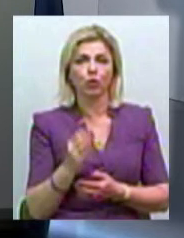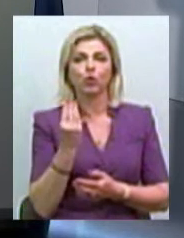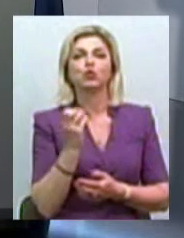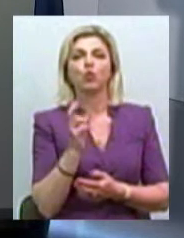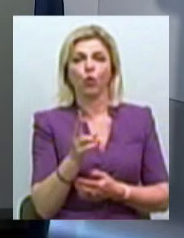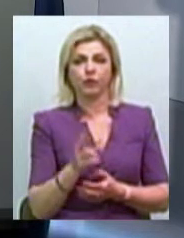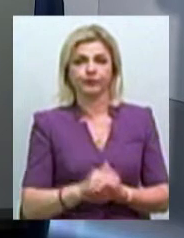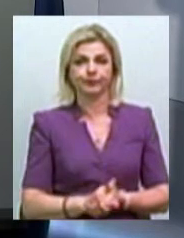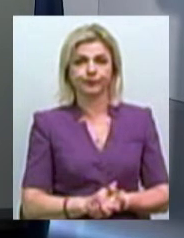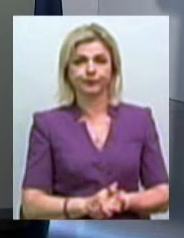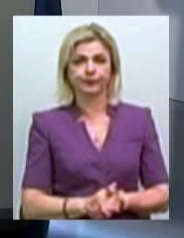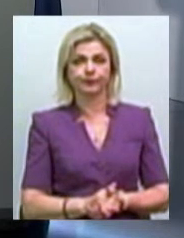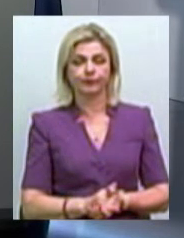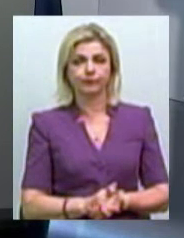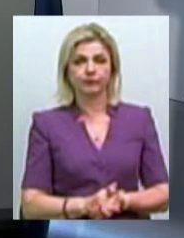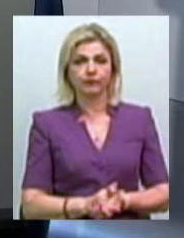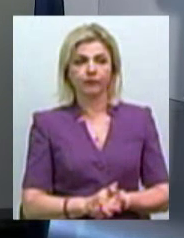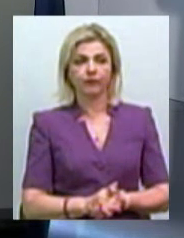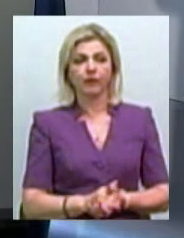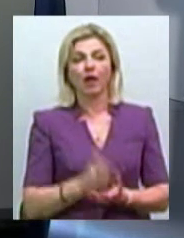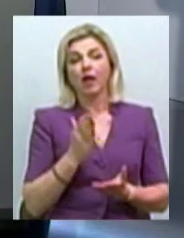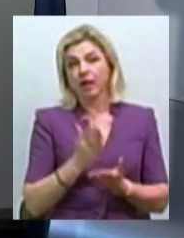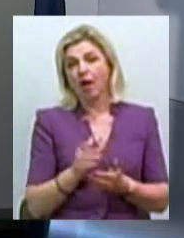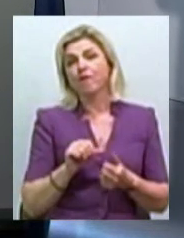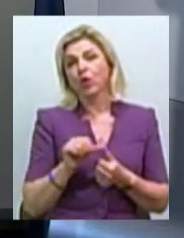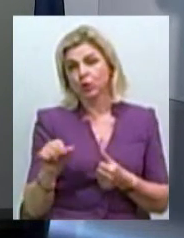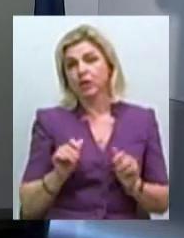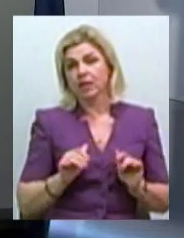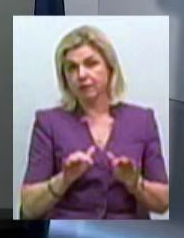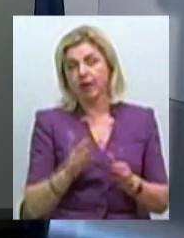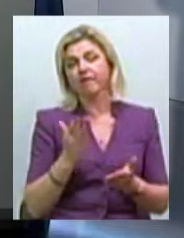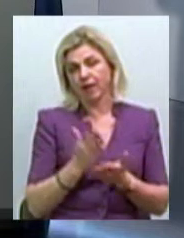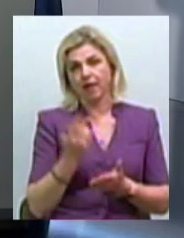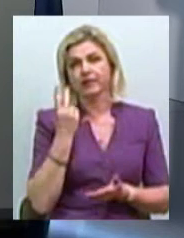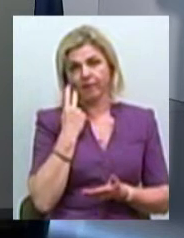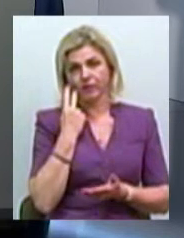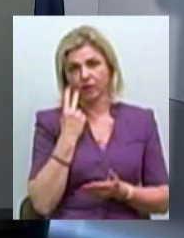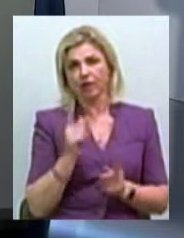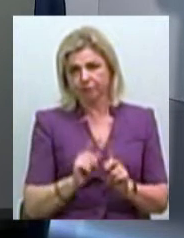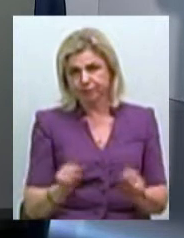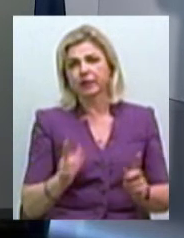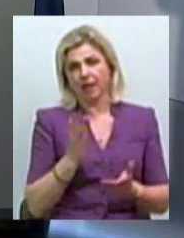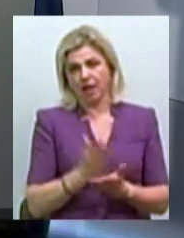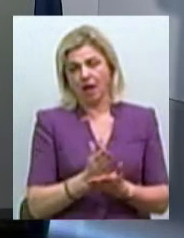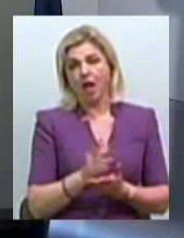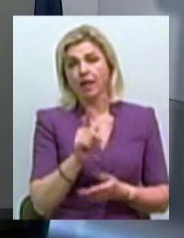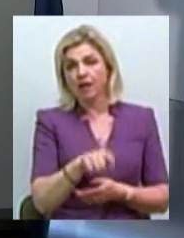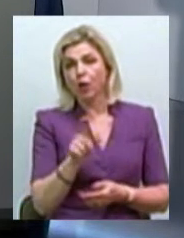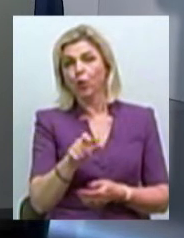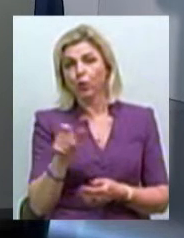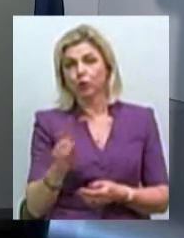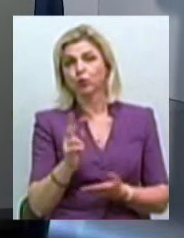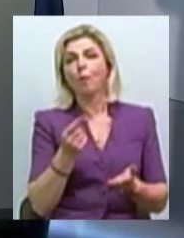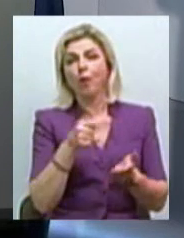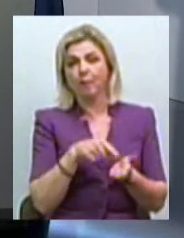шоку? Ви знаєте, якісь виключення з правил є завжди. Якісь виключення з правил є завжди. Але ті абоненти, які